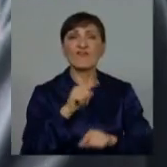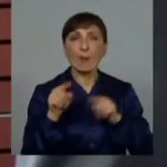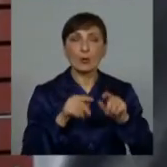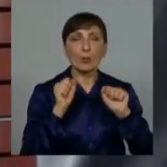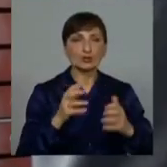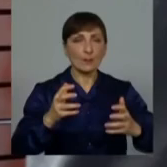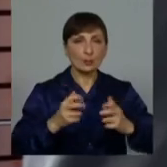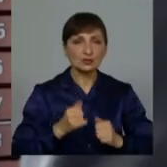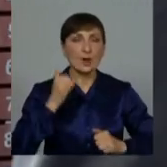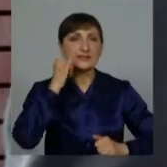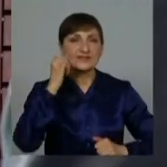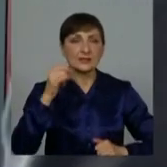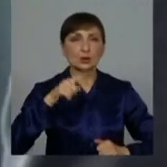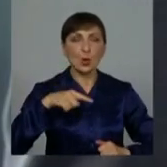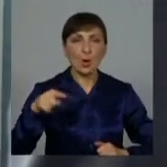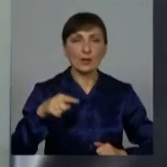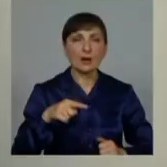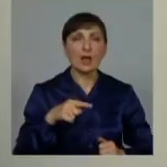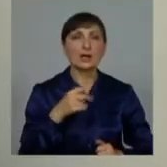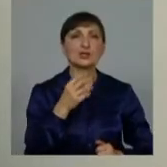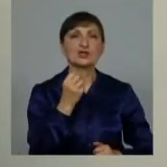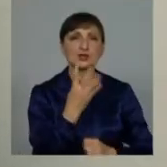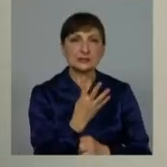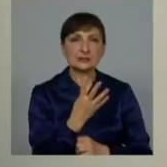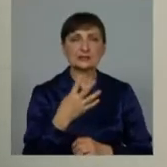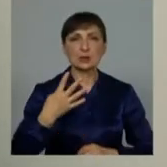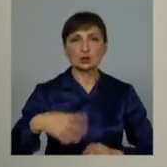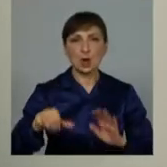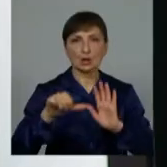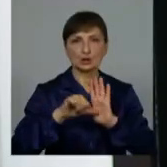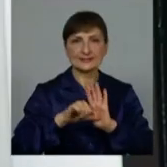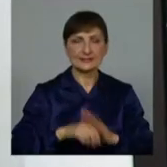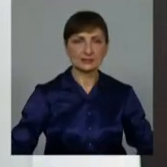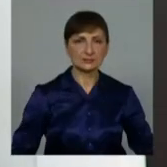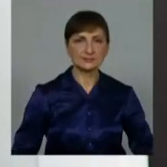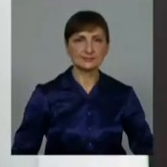можно получить, позвонив по номеру колл-центра 1446.